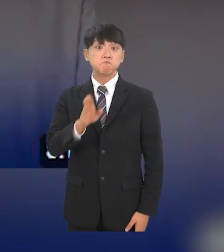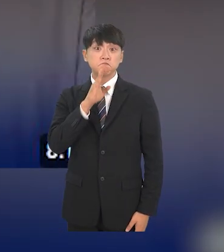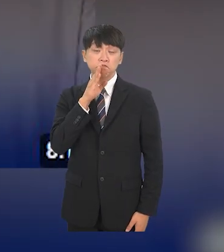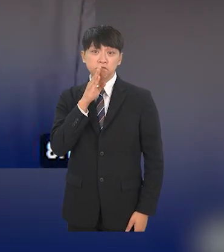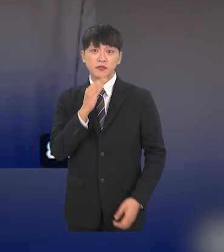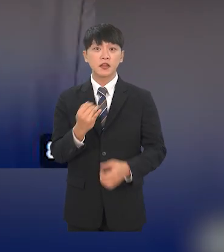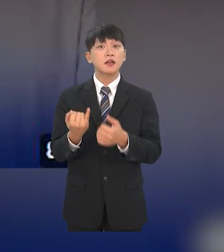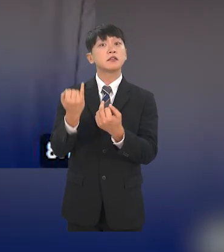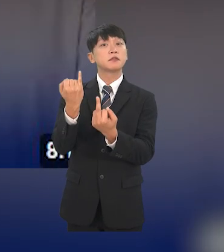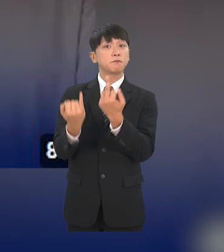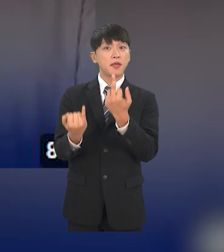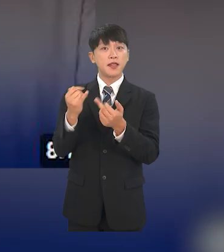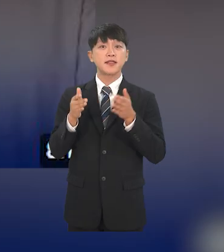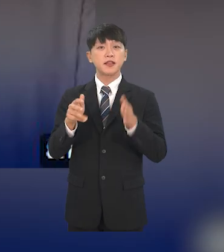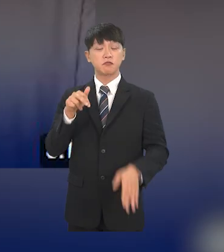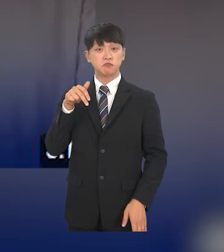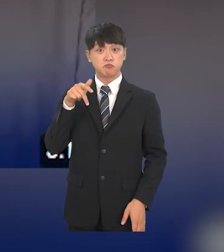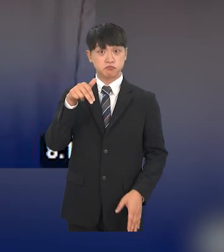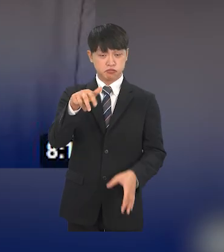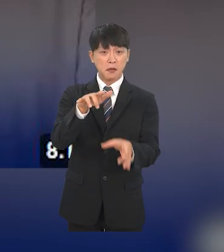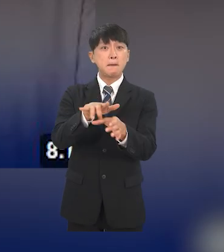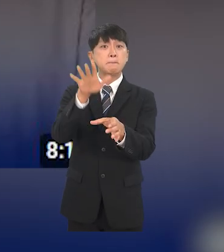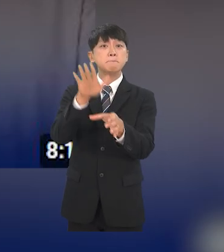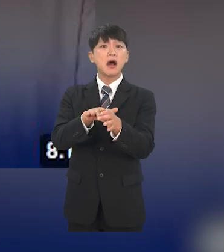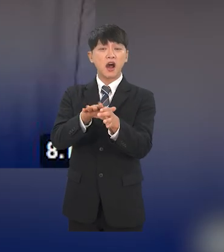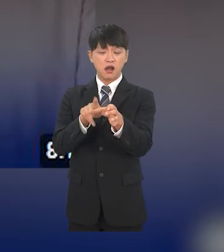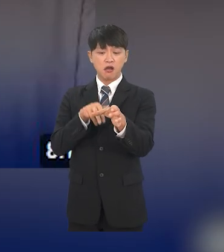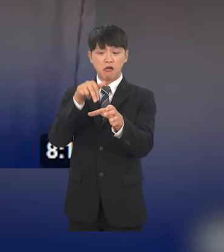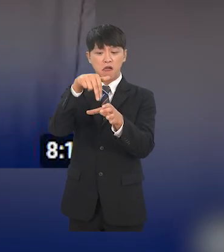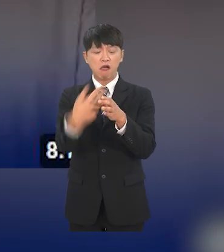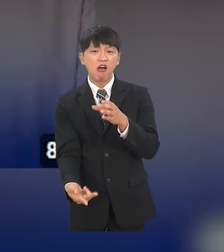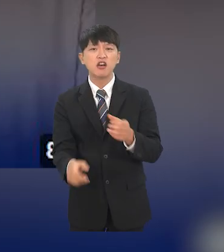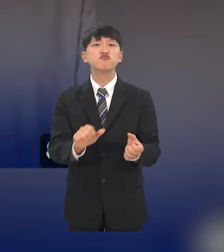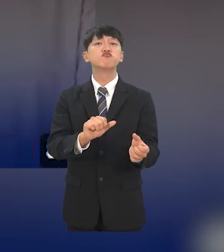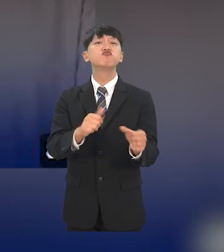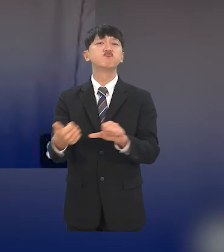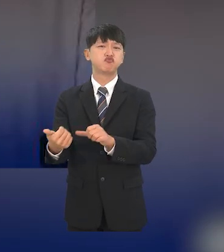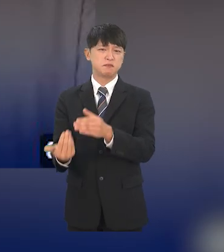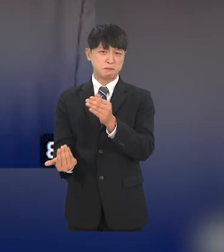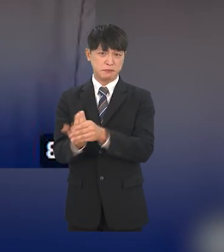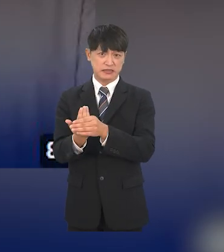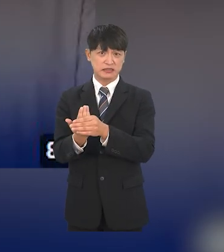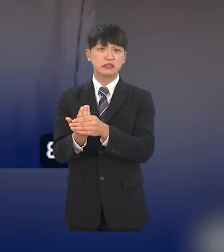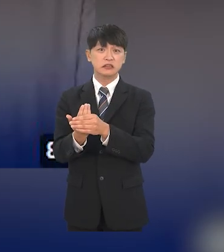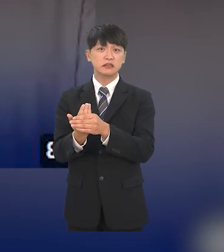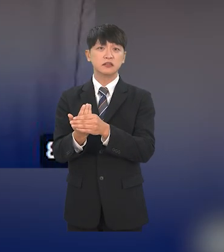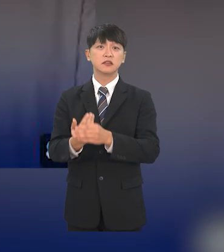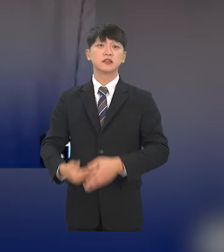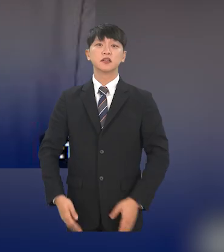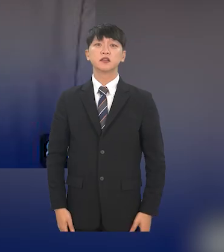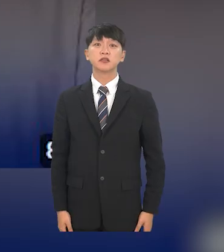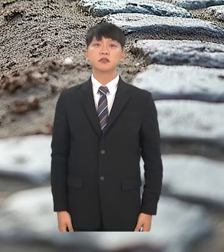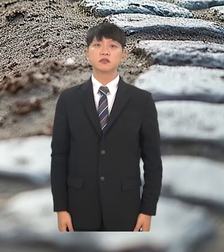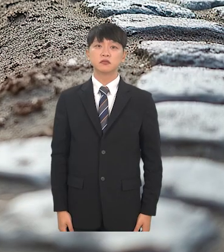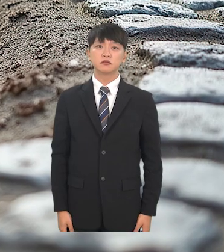실제로 한 남매는 길을 가다가 뚜껑 열린 맨홀에 빠져 숨지는 사고가 발생하기도 했습니다.